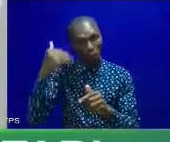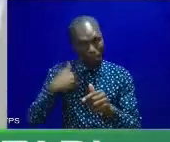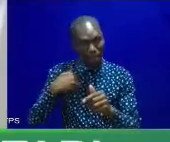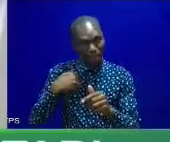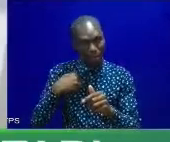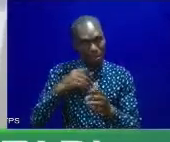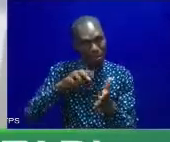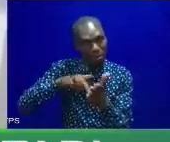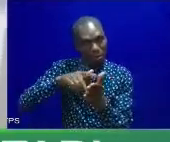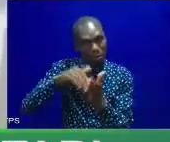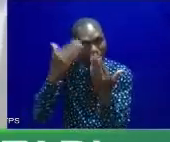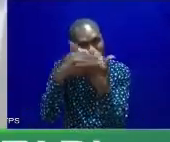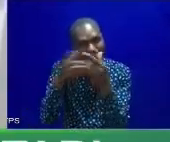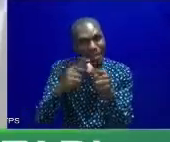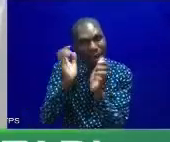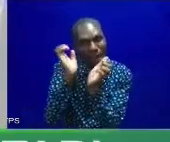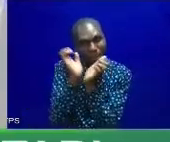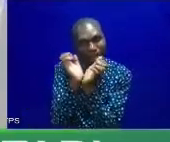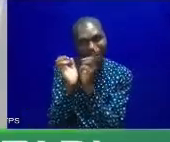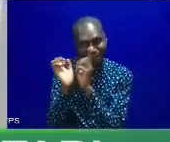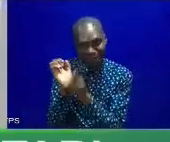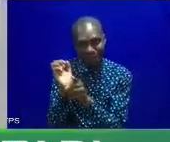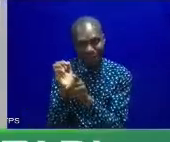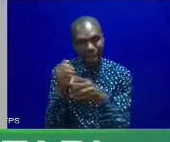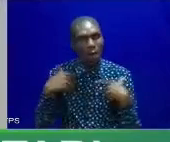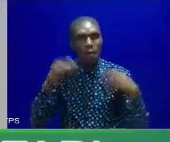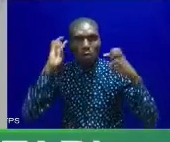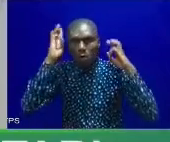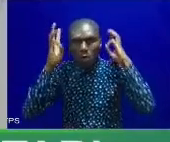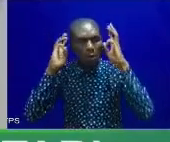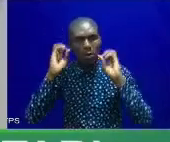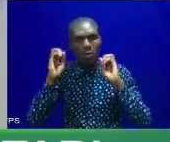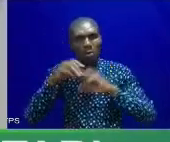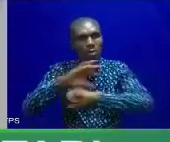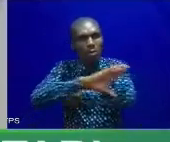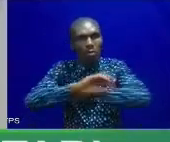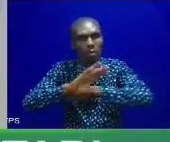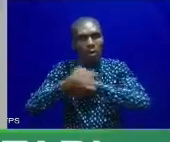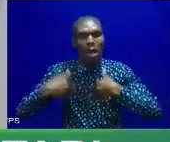usiku, kuwashika. So mziwa na wazwasi, hii mambo ya kuibiwa tena dawa, imeisha.